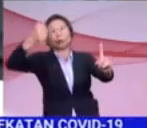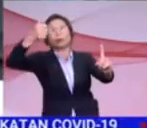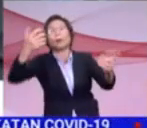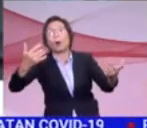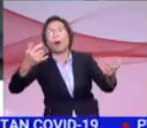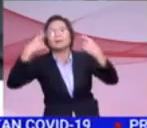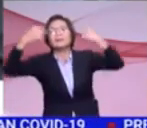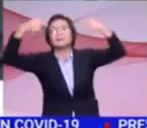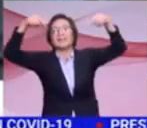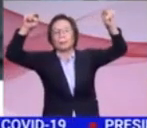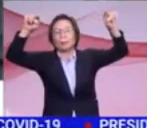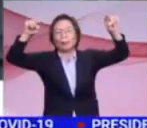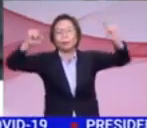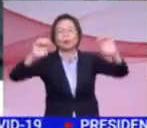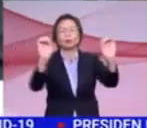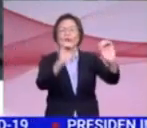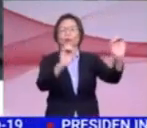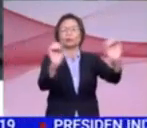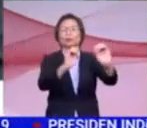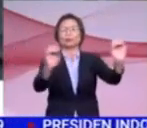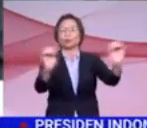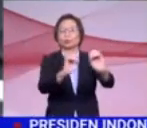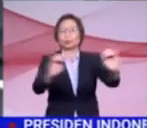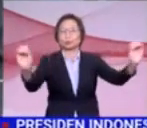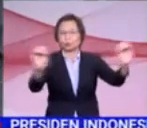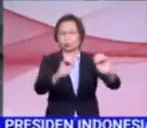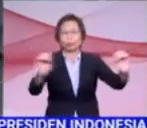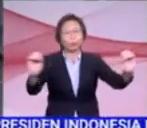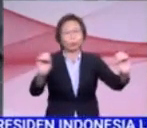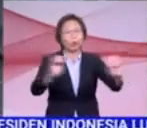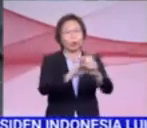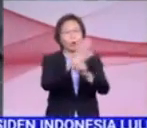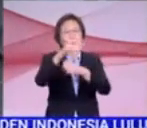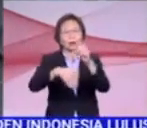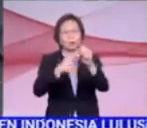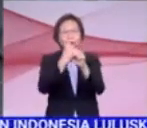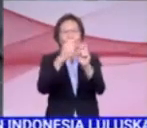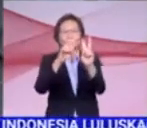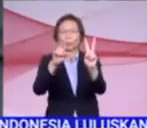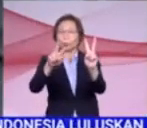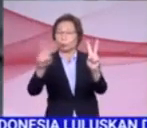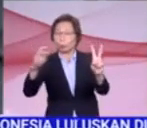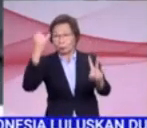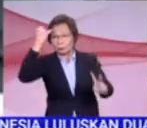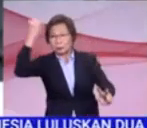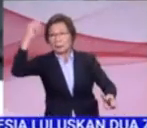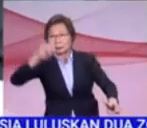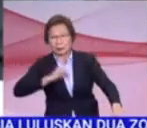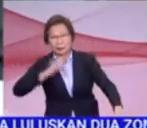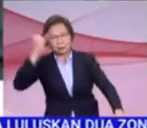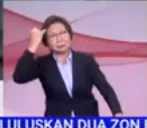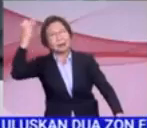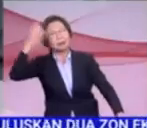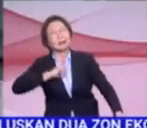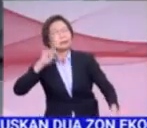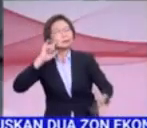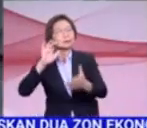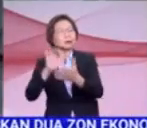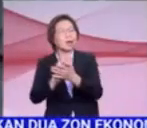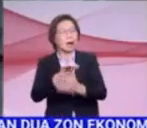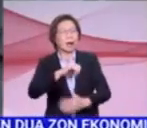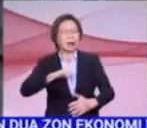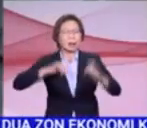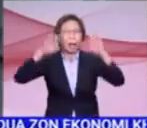ingin mencapai zero COVID pada tahun 2022. Dan pandangan saya dan juga saya yakinlah ahli-ahli akademik yang